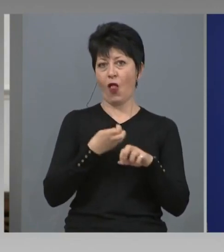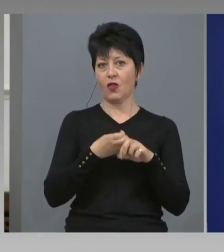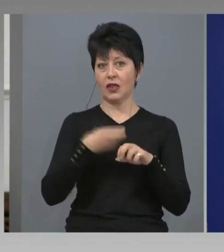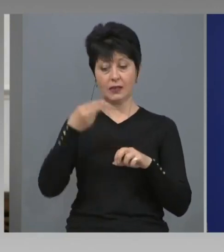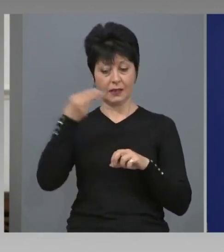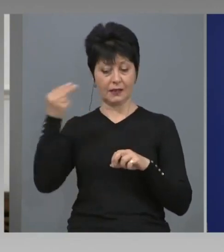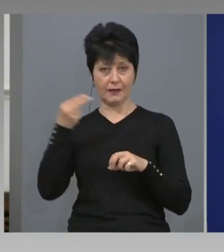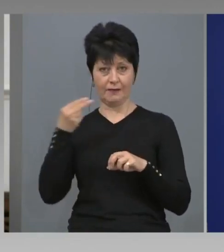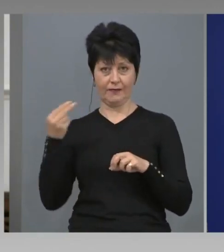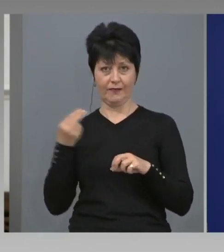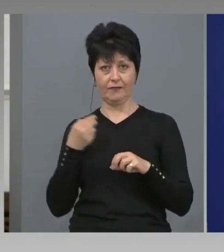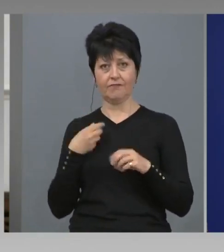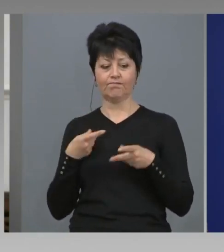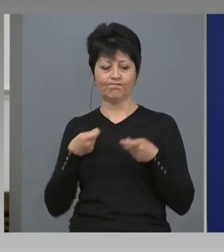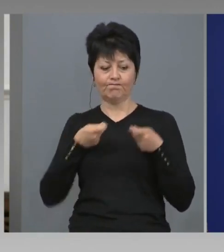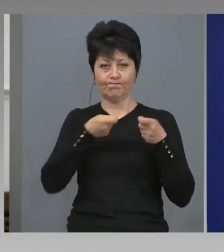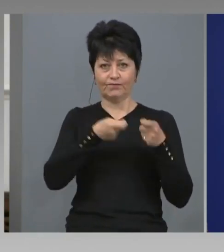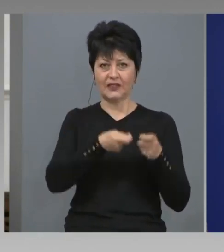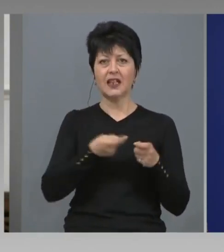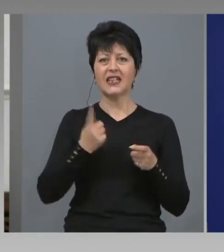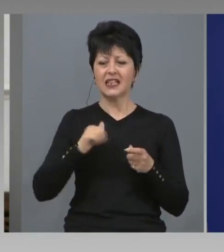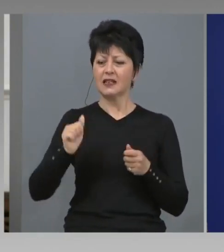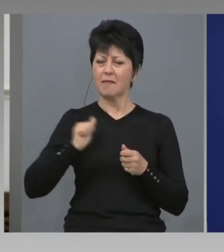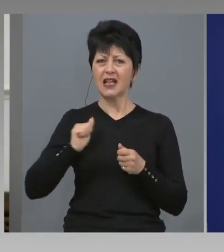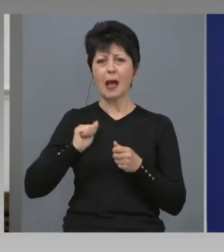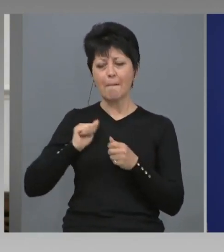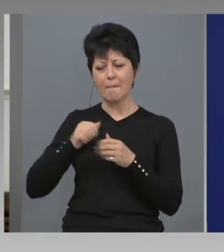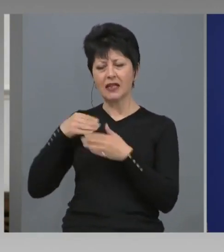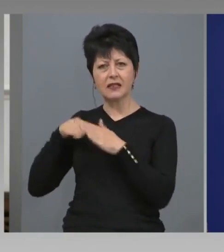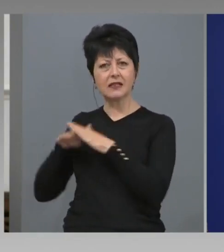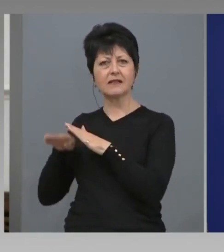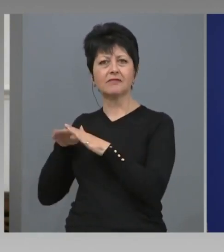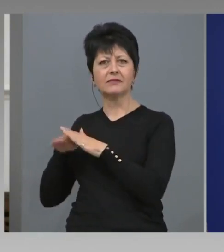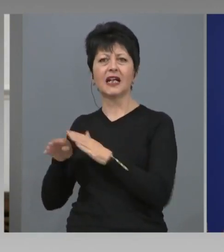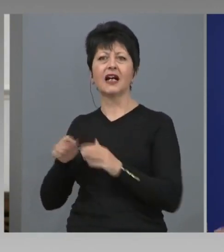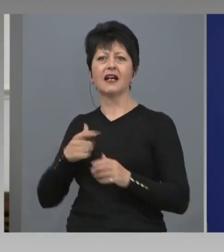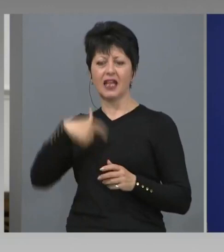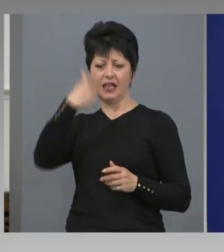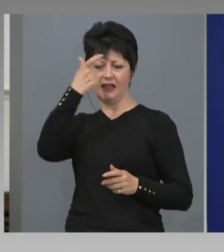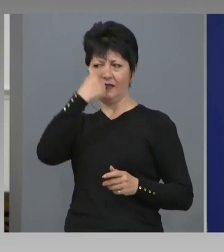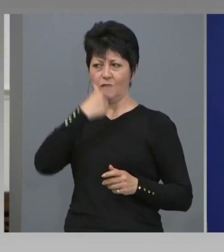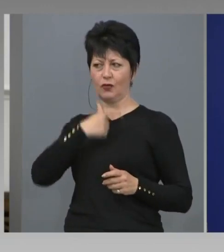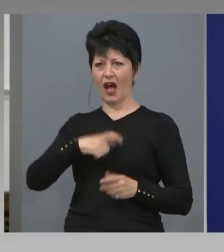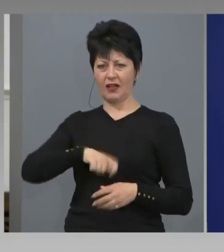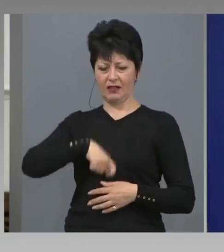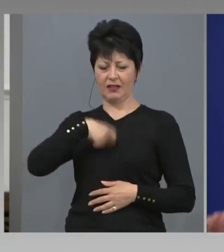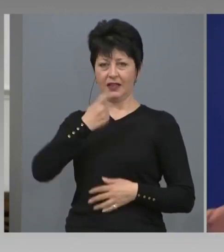болниците, снабдяването им с и презапасяването с индивидуални защитни средства,